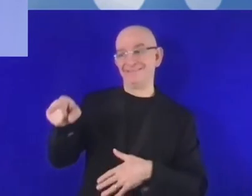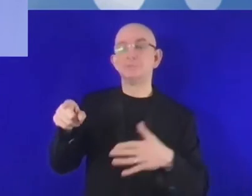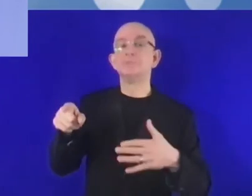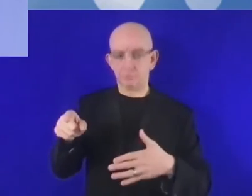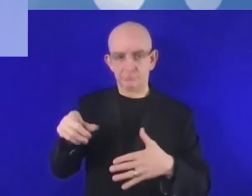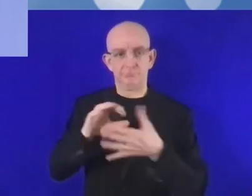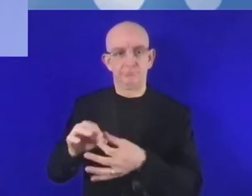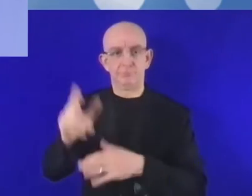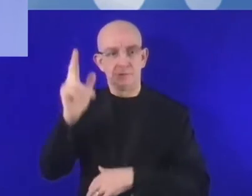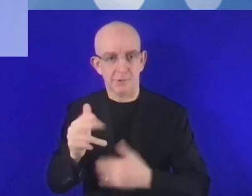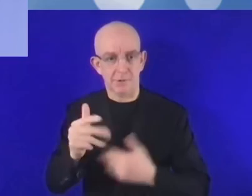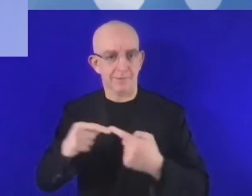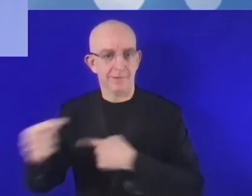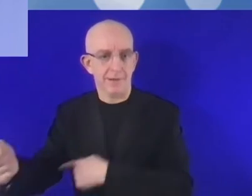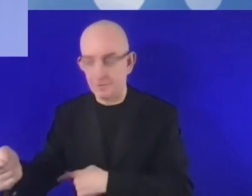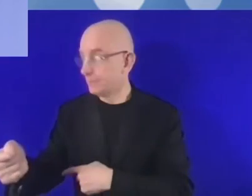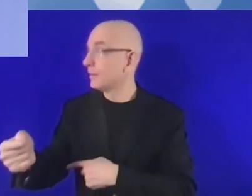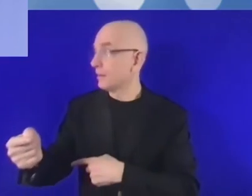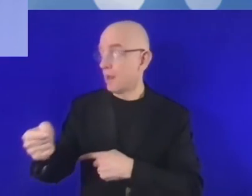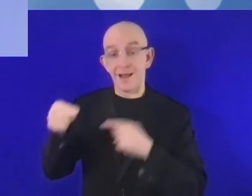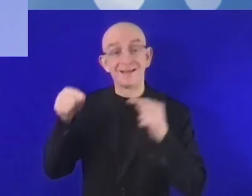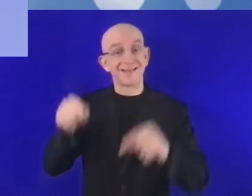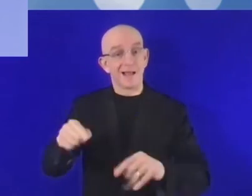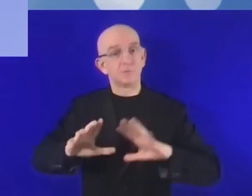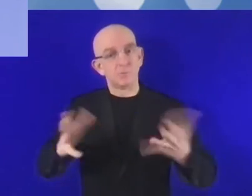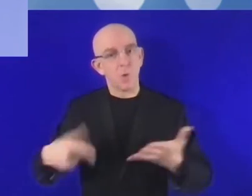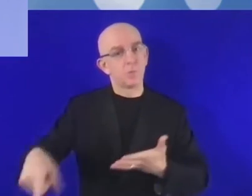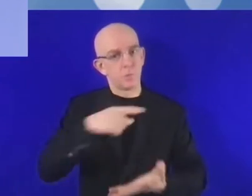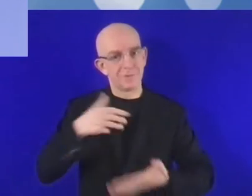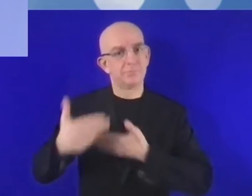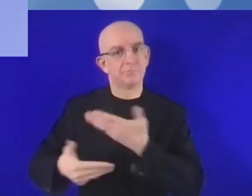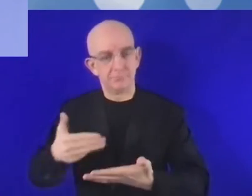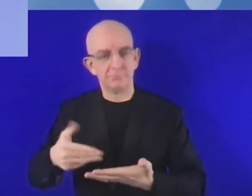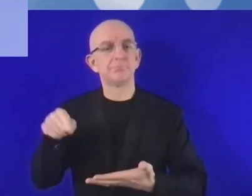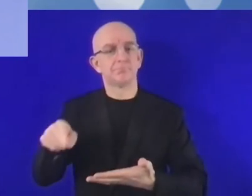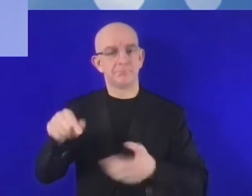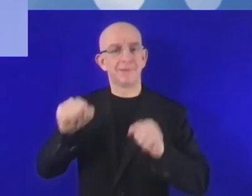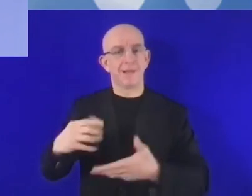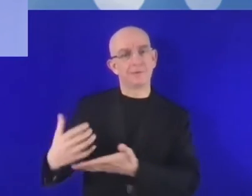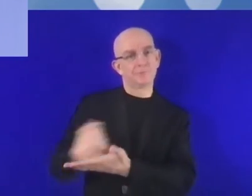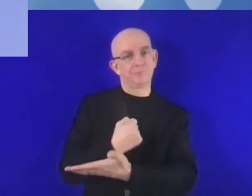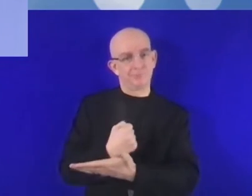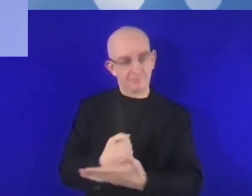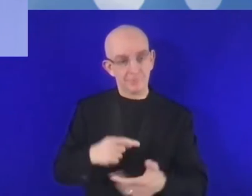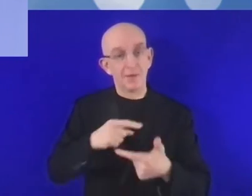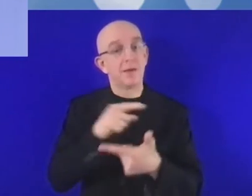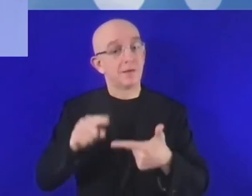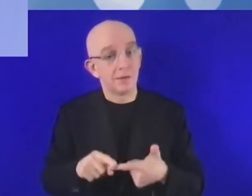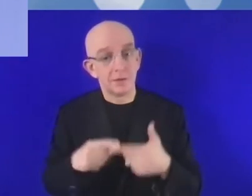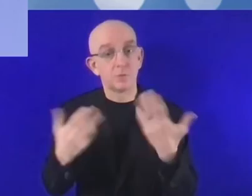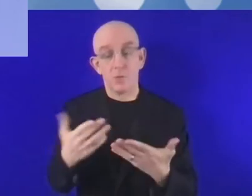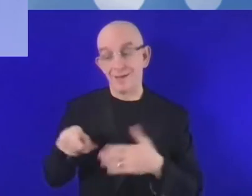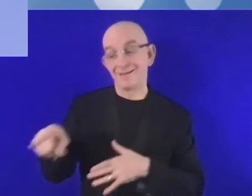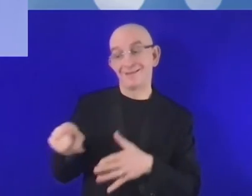много замечательных идей, их надо поддерживать. Развивающиеся страны, такие как Эфиопия, это